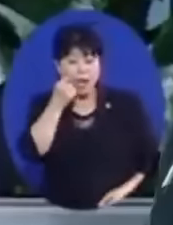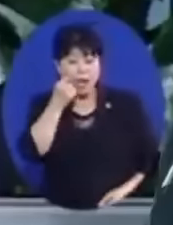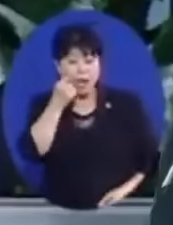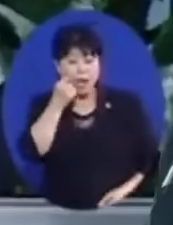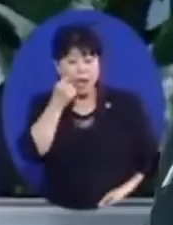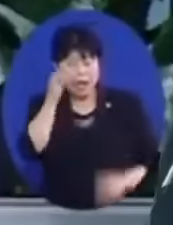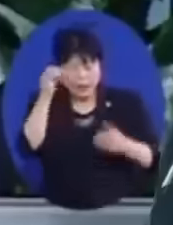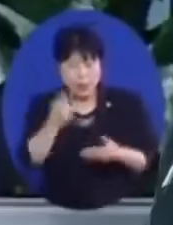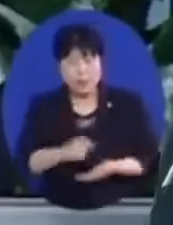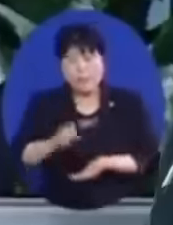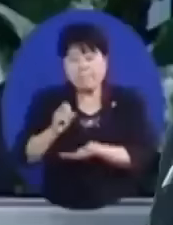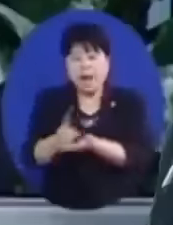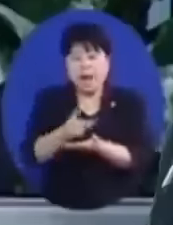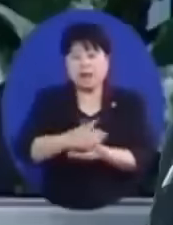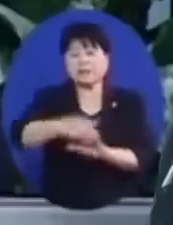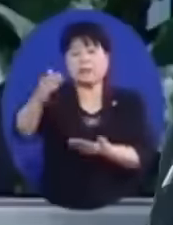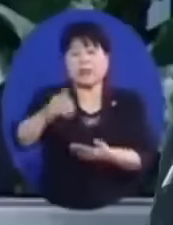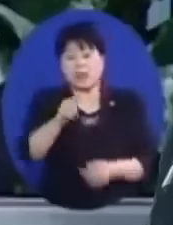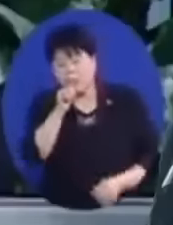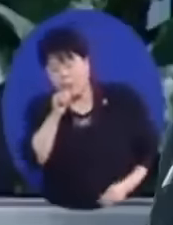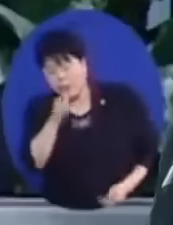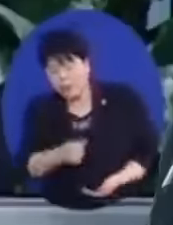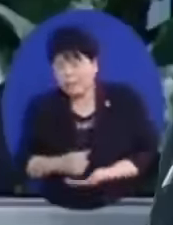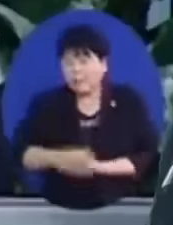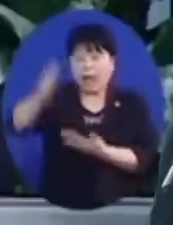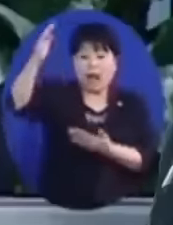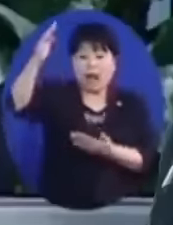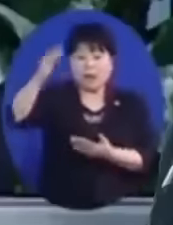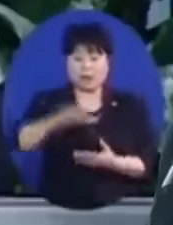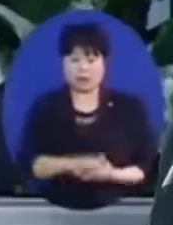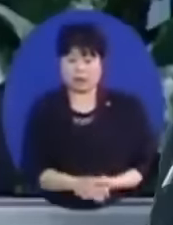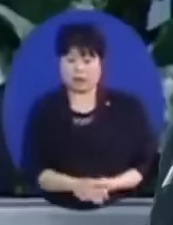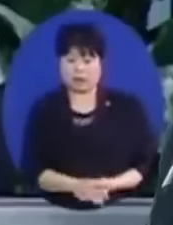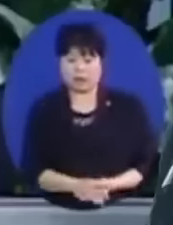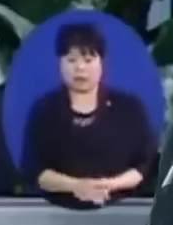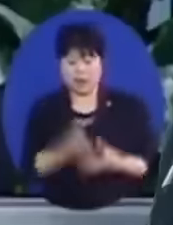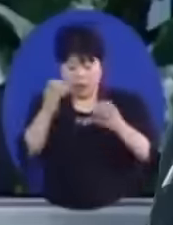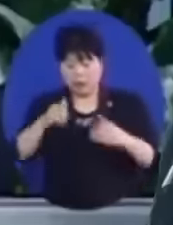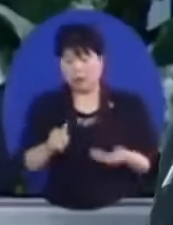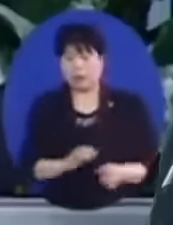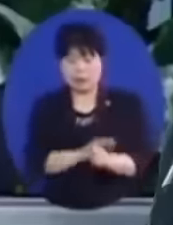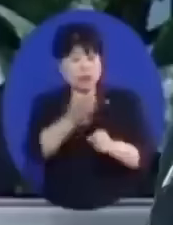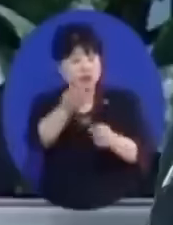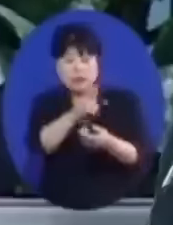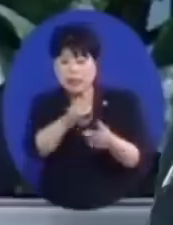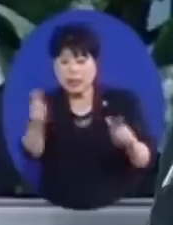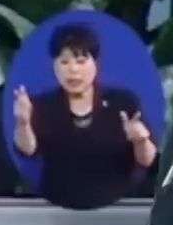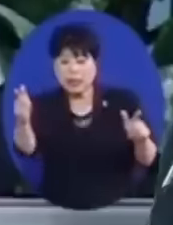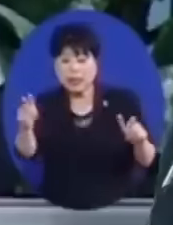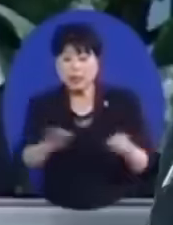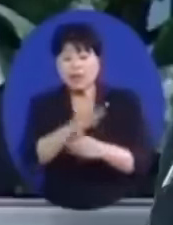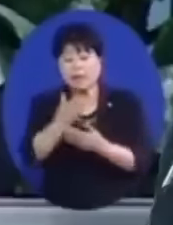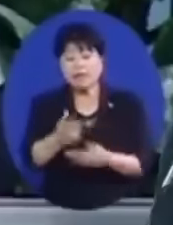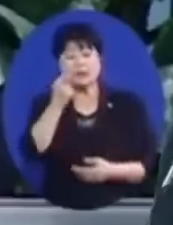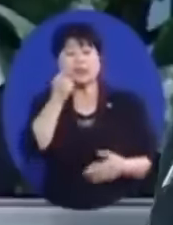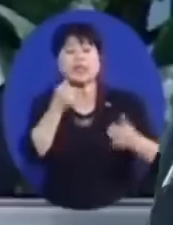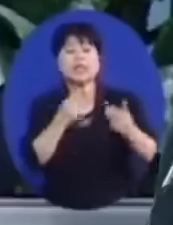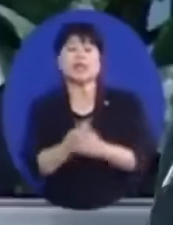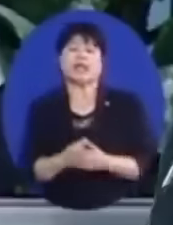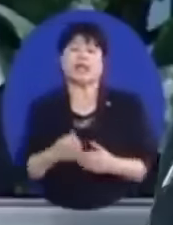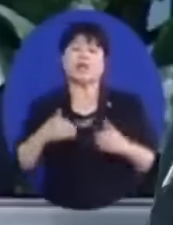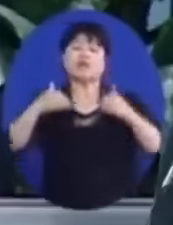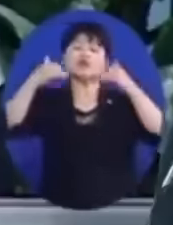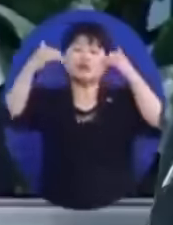발로 차버리고 즉 가슴에 매달리면 물어 찍고 새끼를 기르지 못합니다. 사랑을 받지 못하고